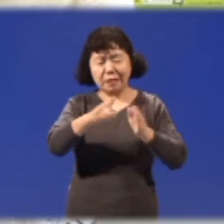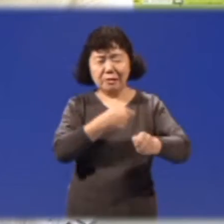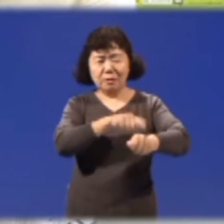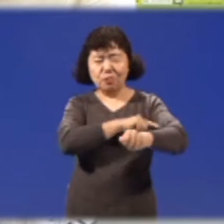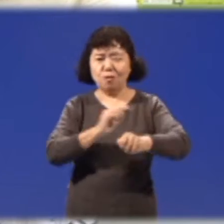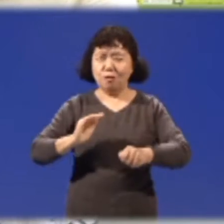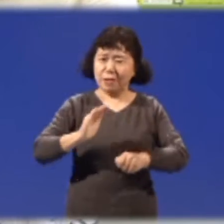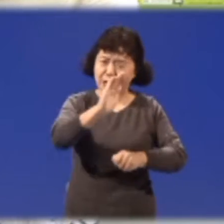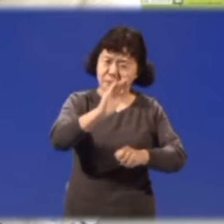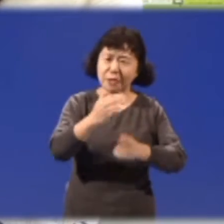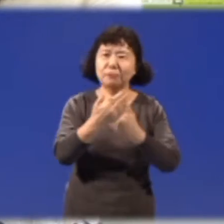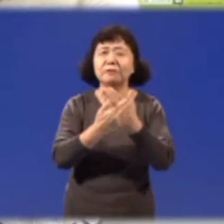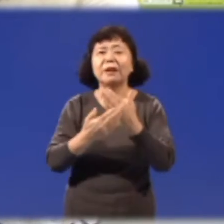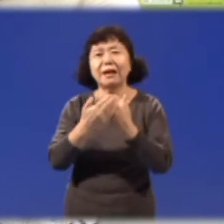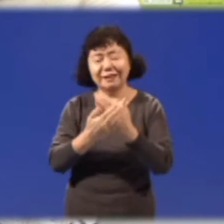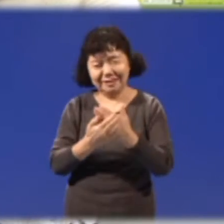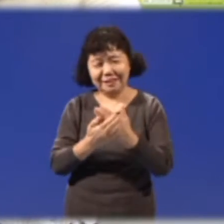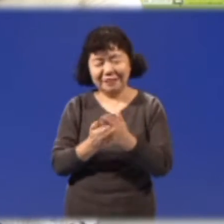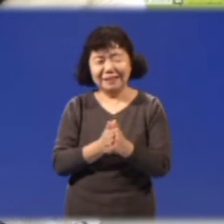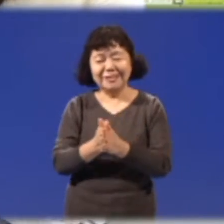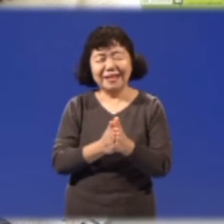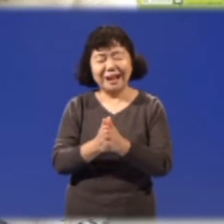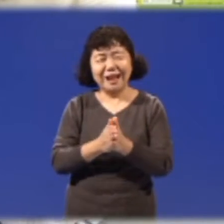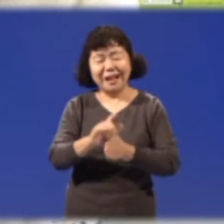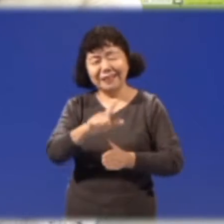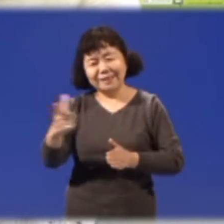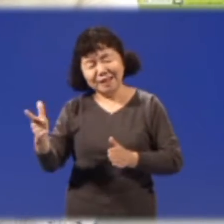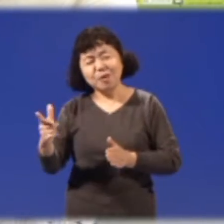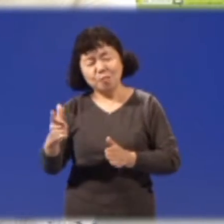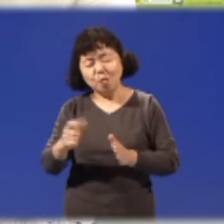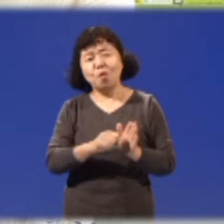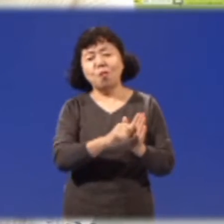い、 手洗いなどの予防行動も有効です。